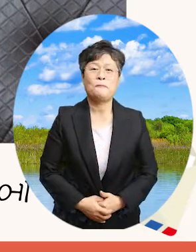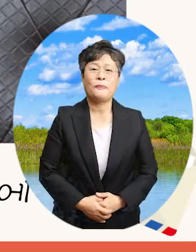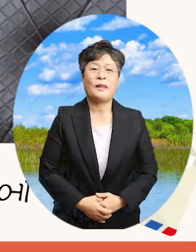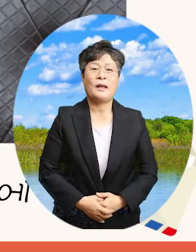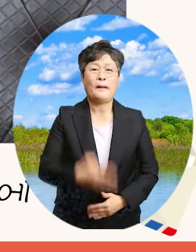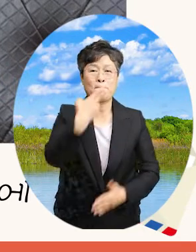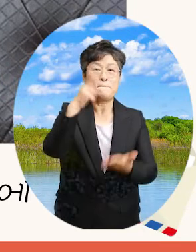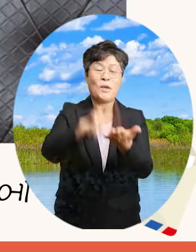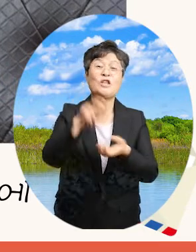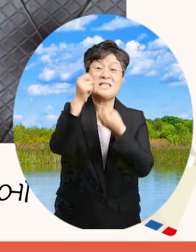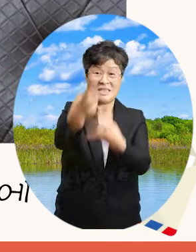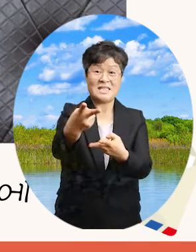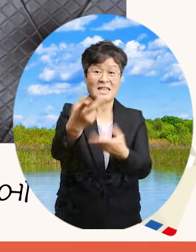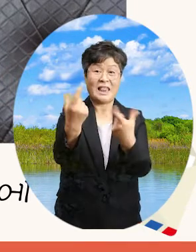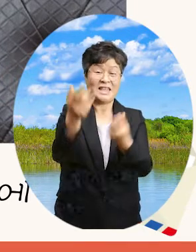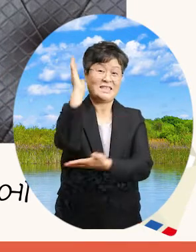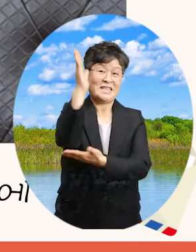했고 막 큰 성과도 냈습니다.